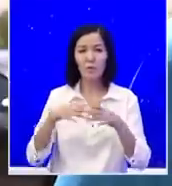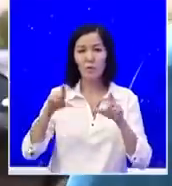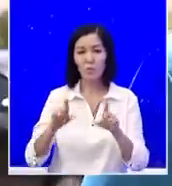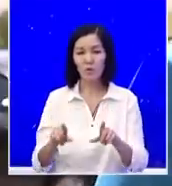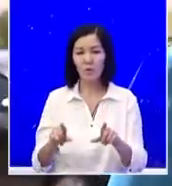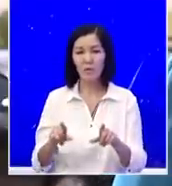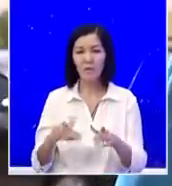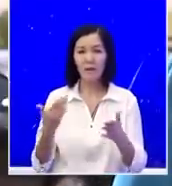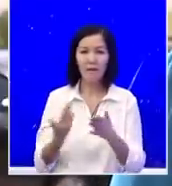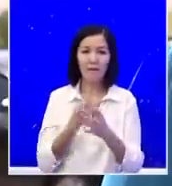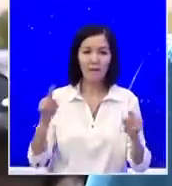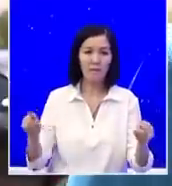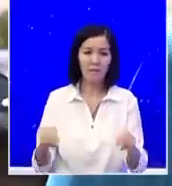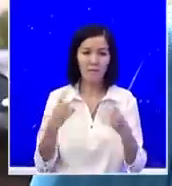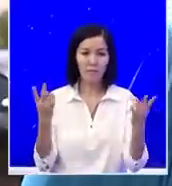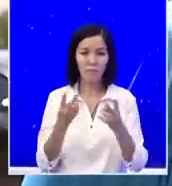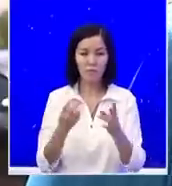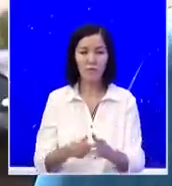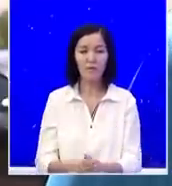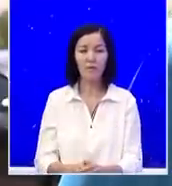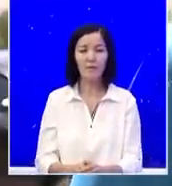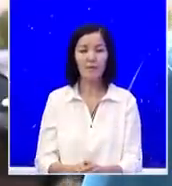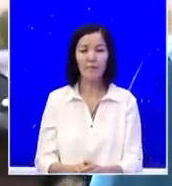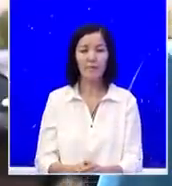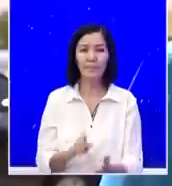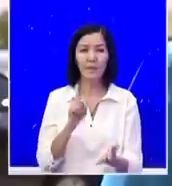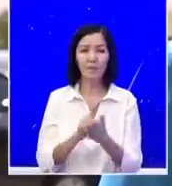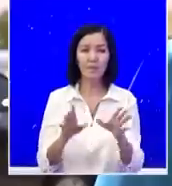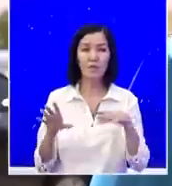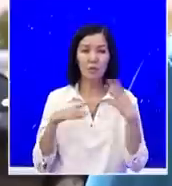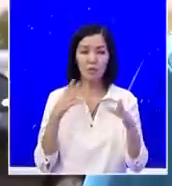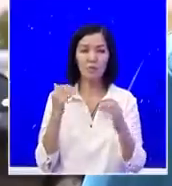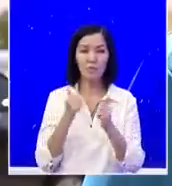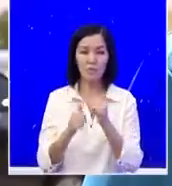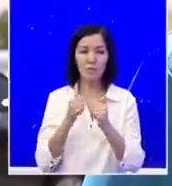қазір оны қайтан басынан жатырмыз баларды. Енді әлі жетті, тренер көзіп күнде жүріп атыр.